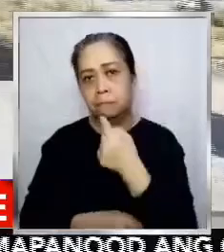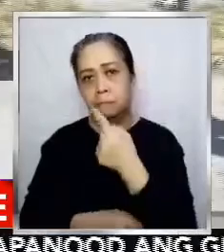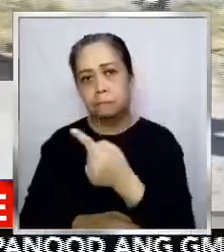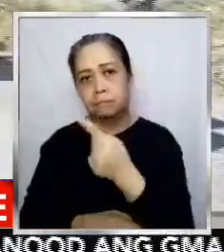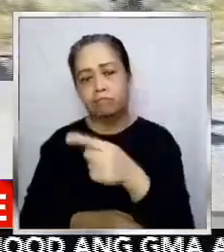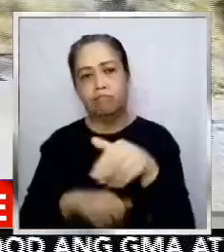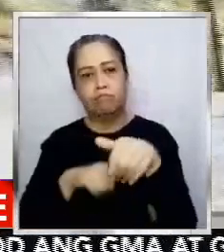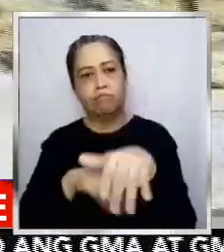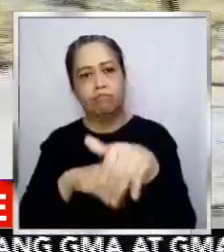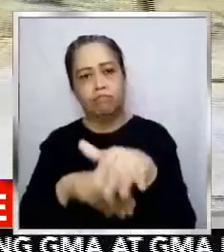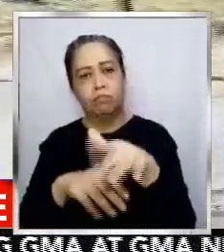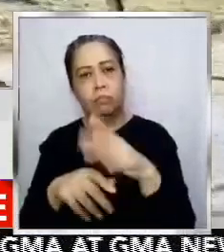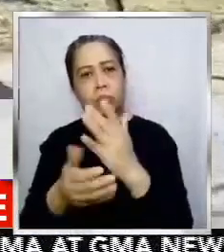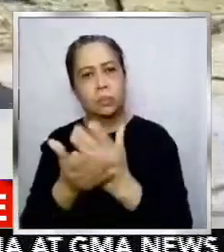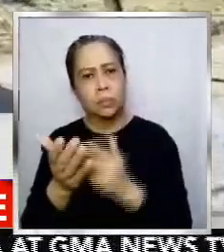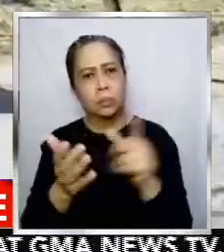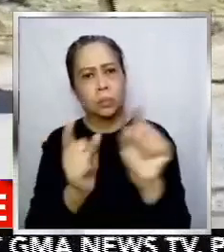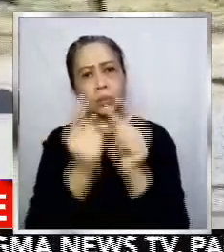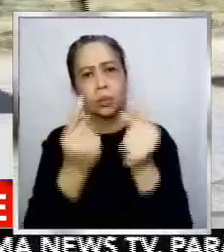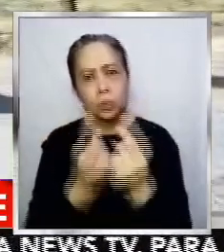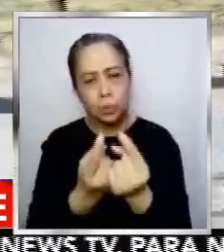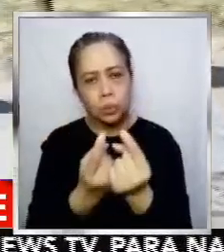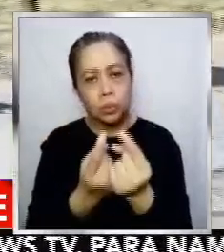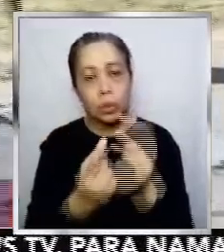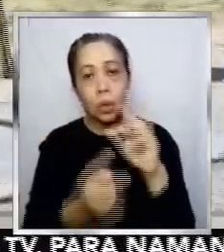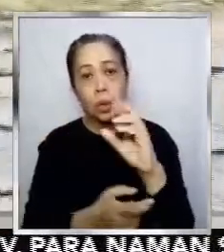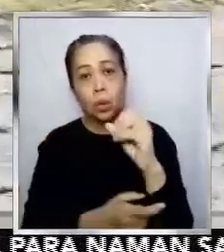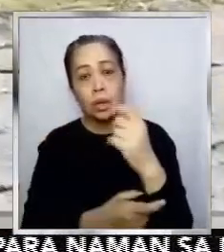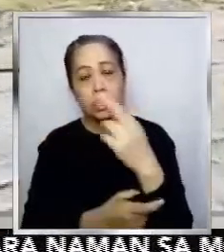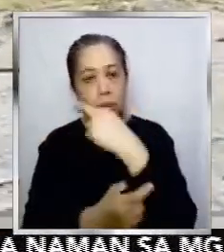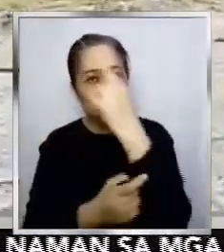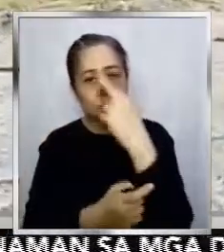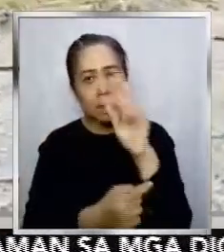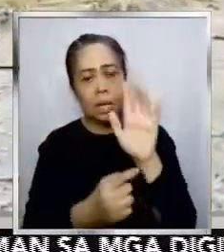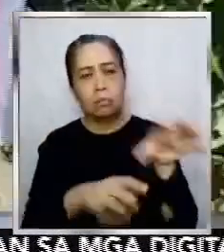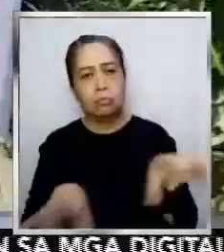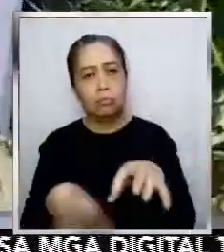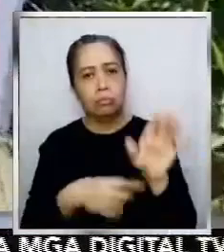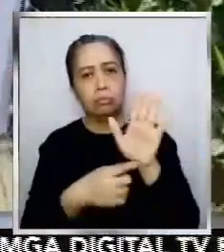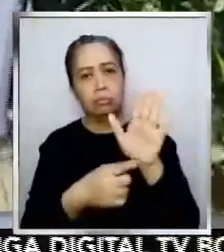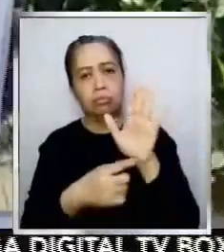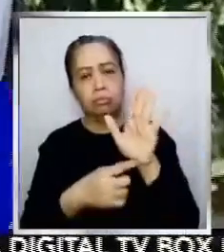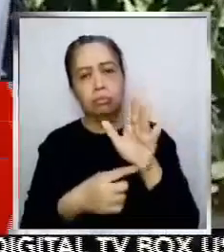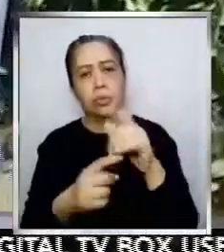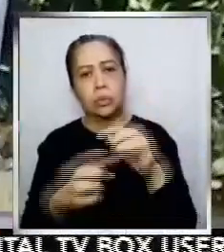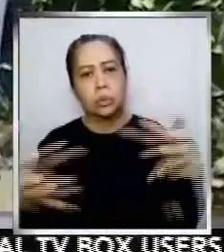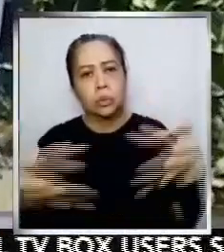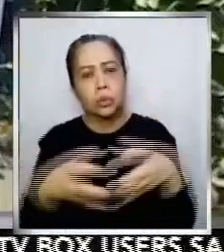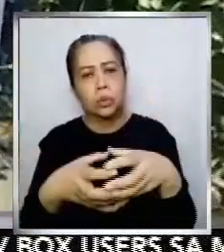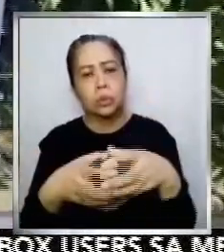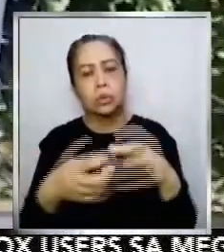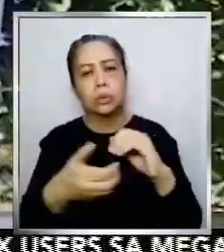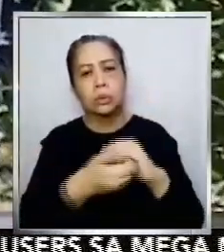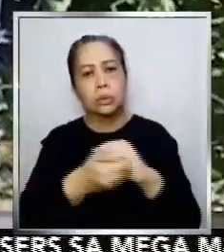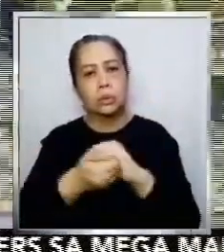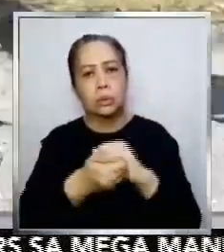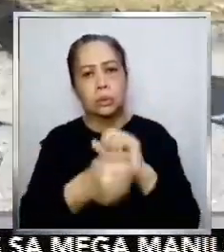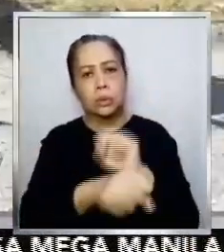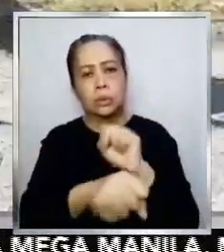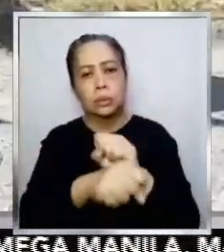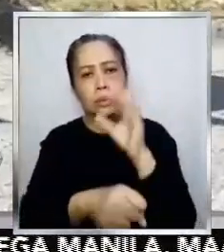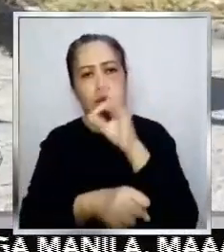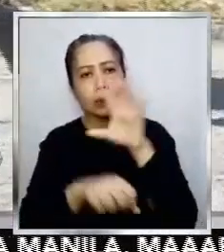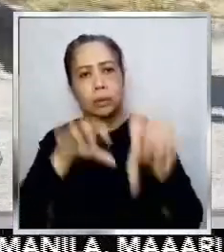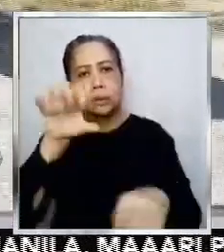lansangan ang ilang grupo. Sa Rodriguez Rizal, nakilos protesta ang BMT o buklura ng manggagawang Pilipino. Arestado ang dalawa